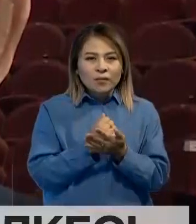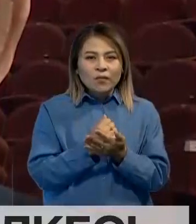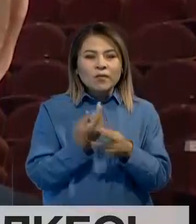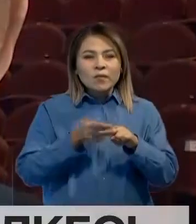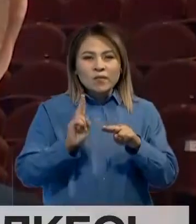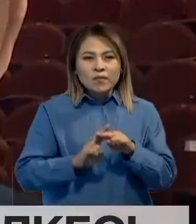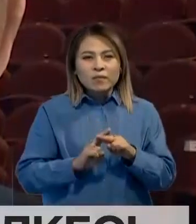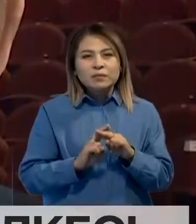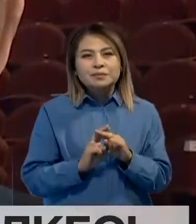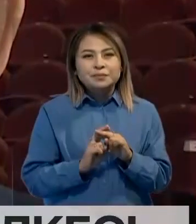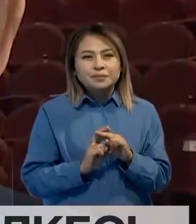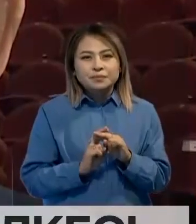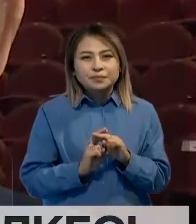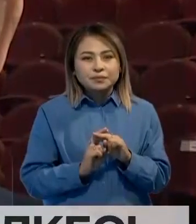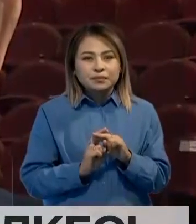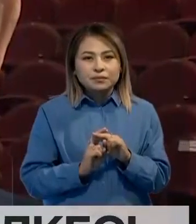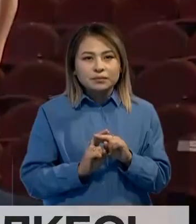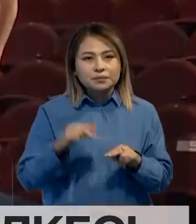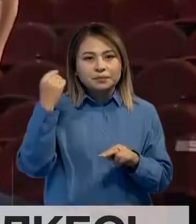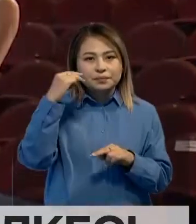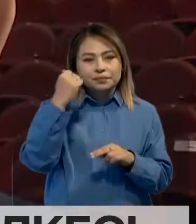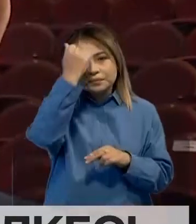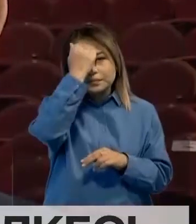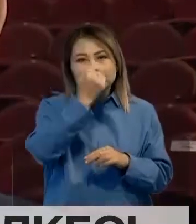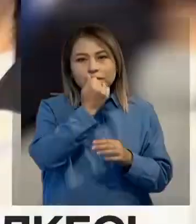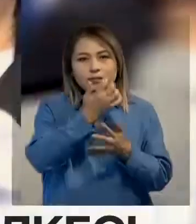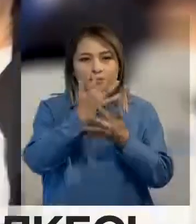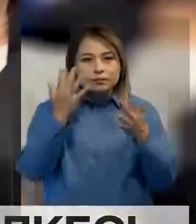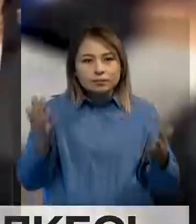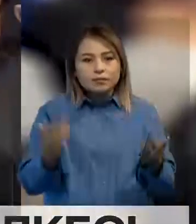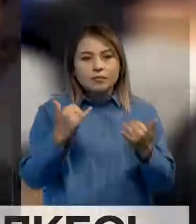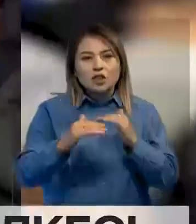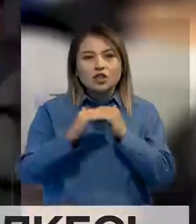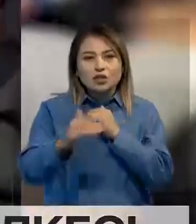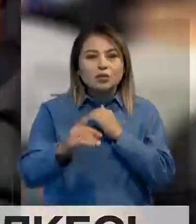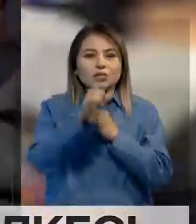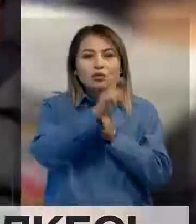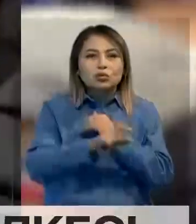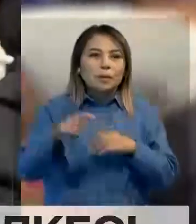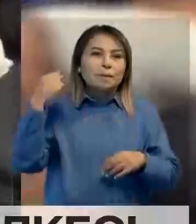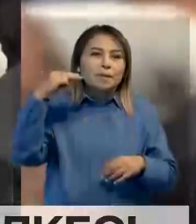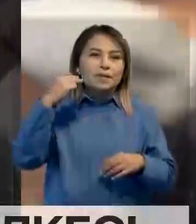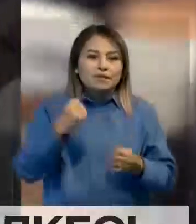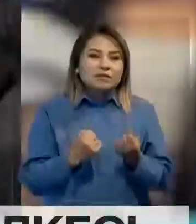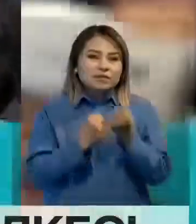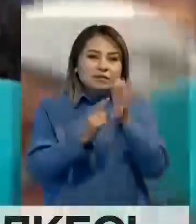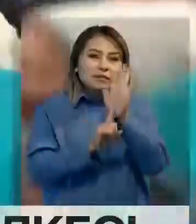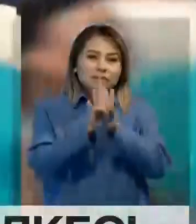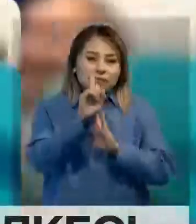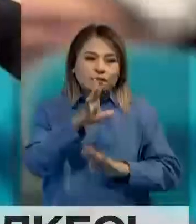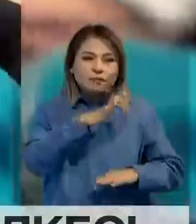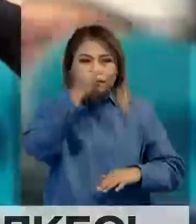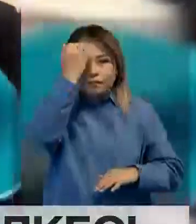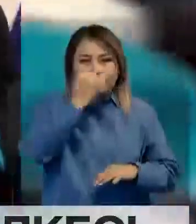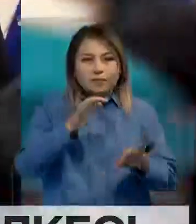üçin de prezidentimizge ülken rahmet aytamız. Жергілікті жұрт президенттің бастамаларын ыстық ықыласпен қабылдап,